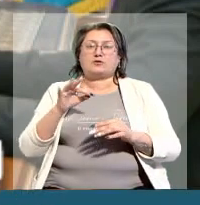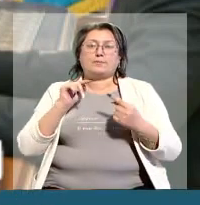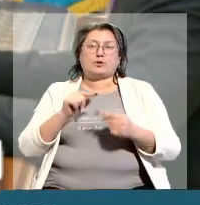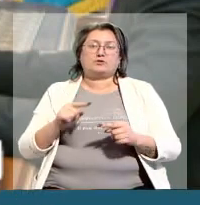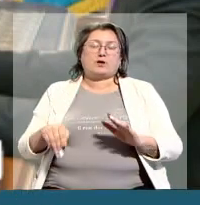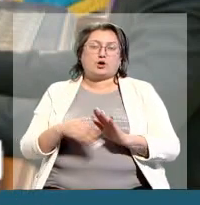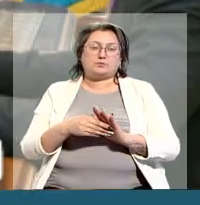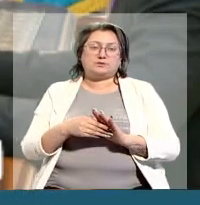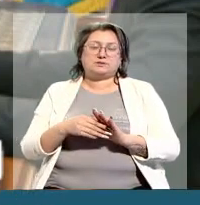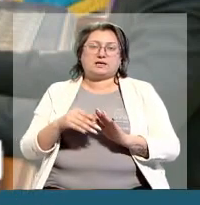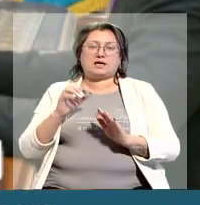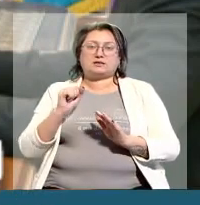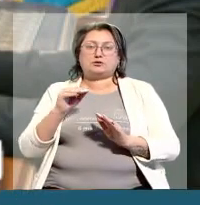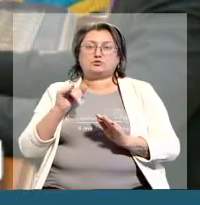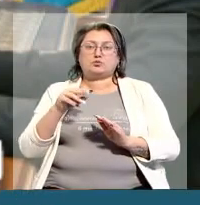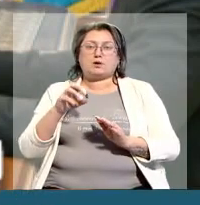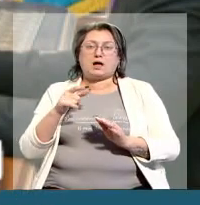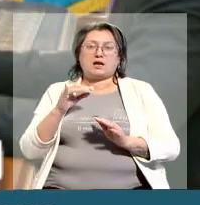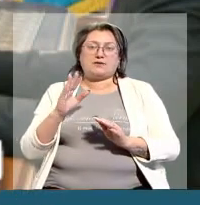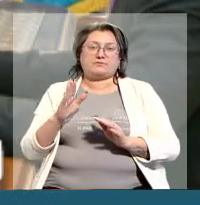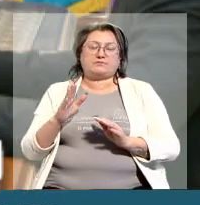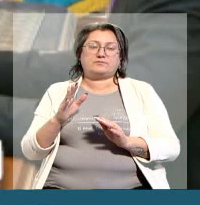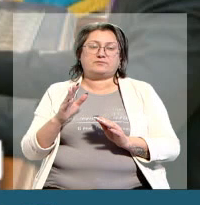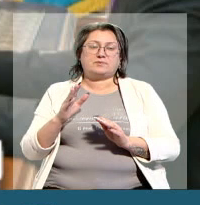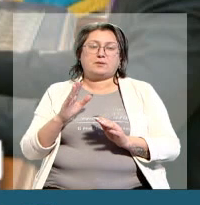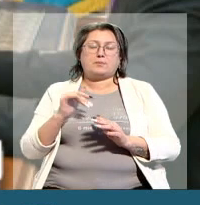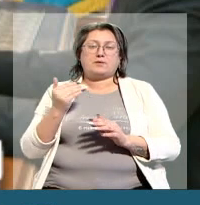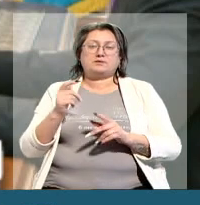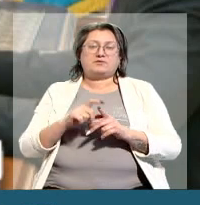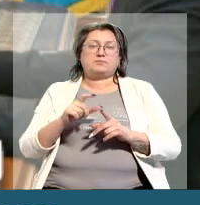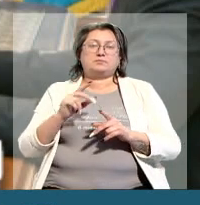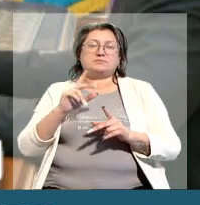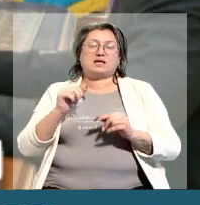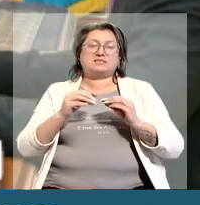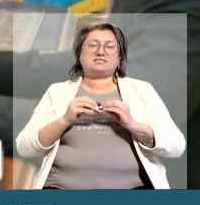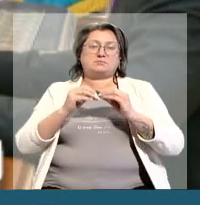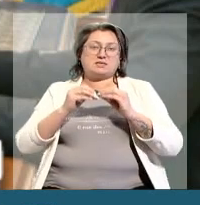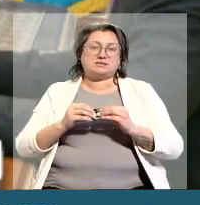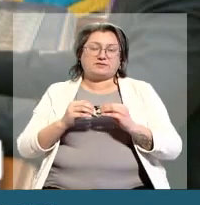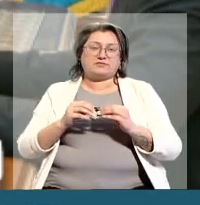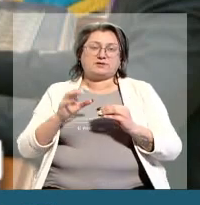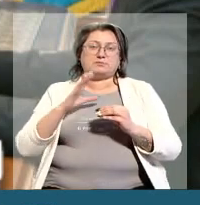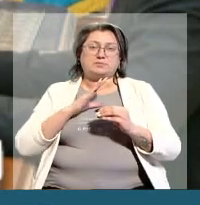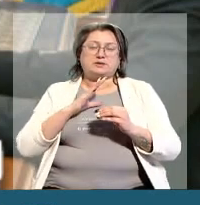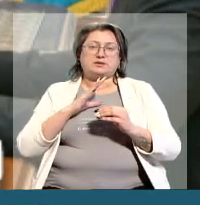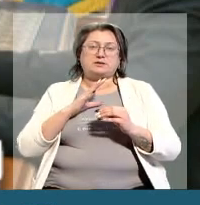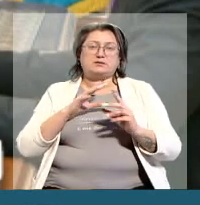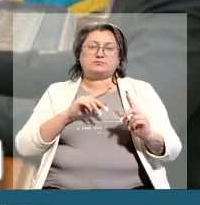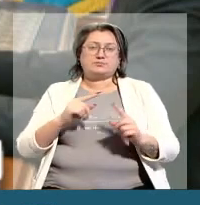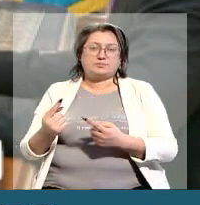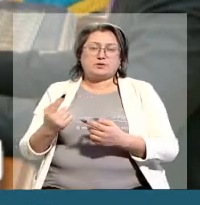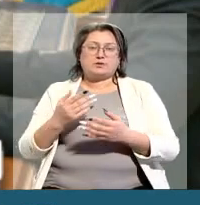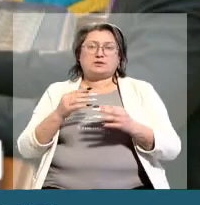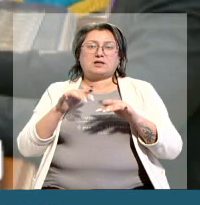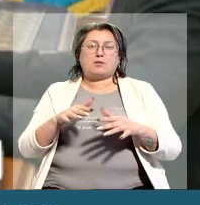сыбайлас жемқорлыққа қарсы іс-қимыл агенттігінің төрағасы Асхат Жұмағали баяндады. Оның айтуынша, 10 айда 1000-нан астам адамның